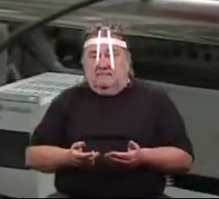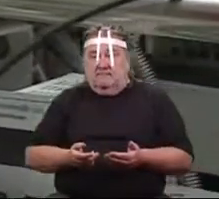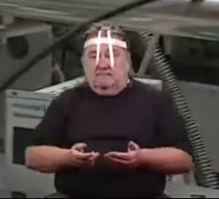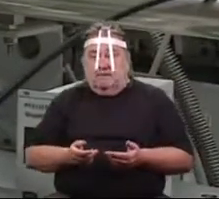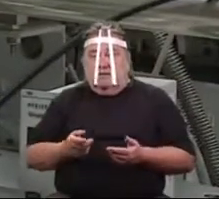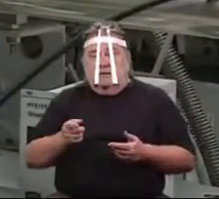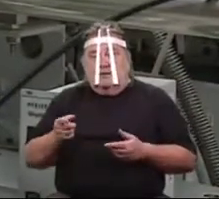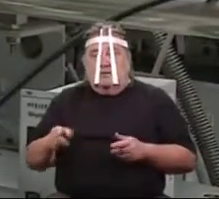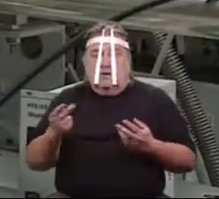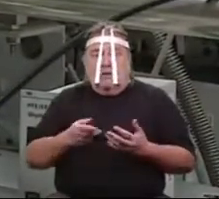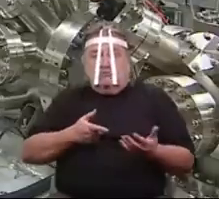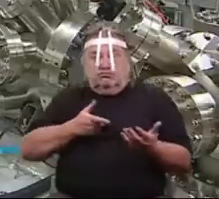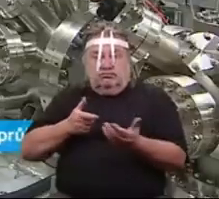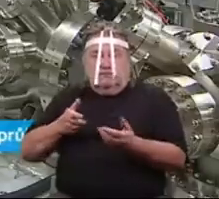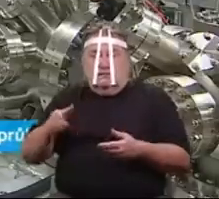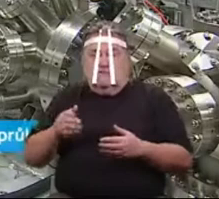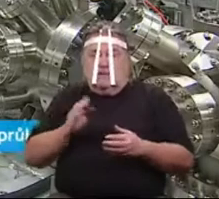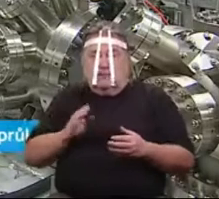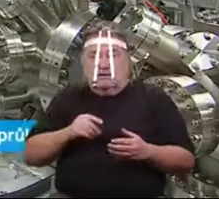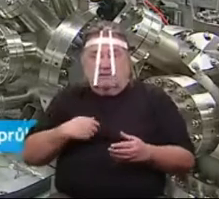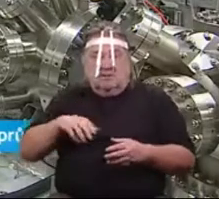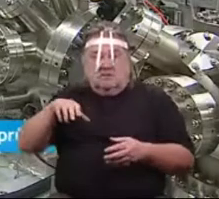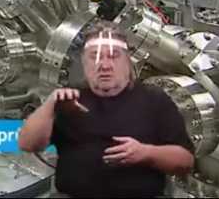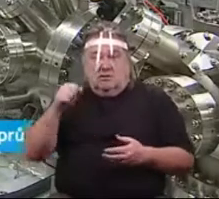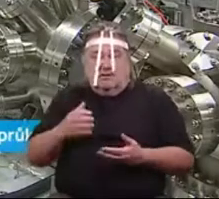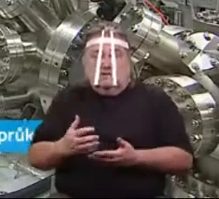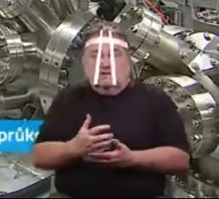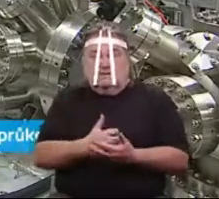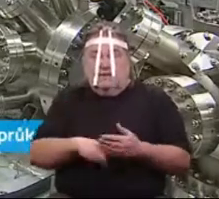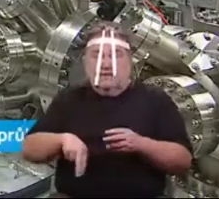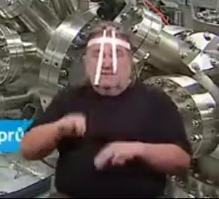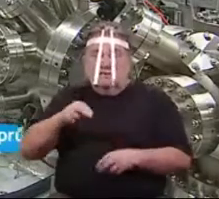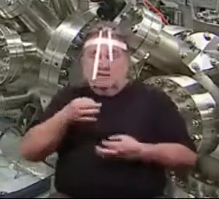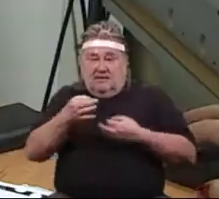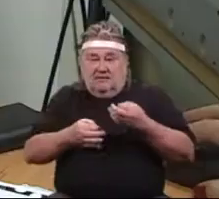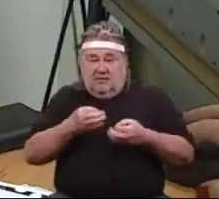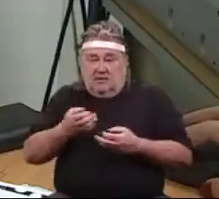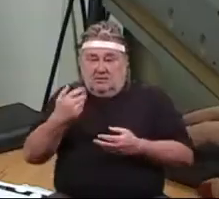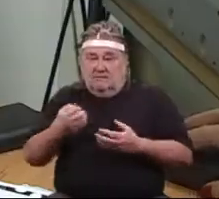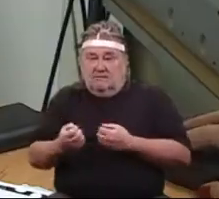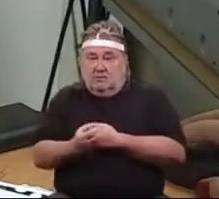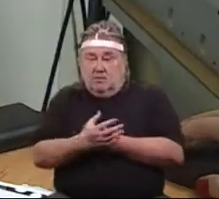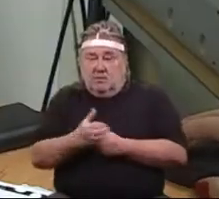že to je jakoby s kulometem na vrabce. Jsme schopni získat mnohem víc informací o tom